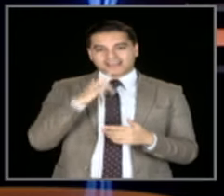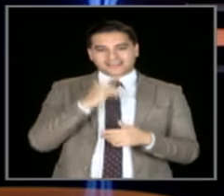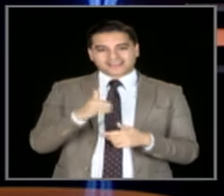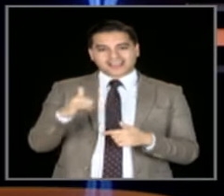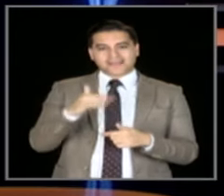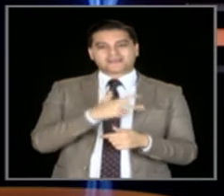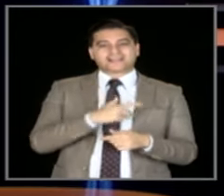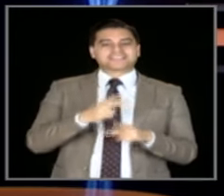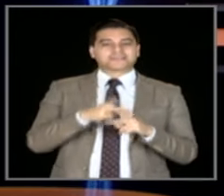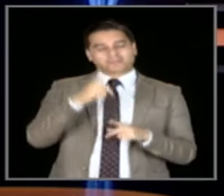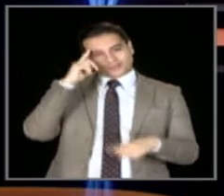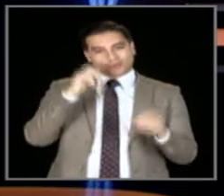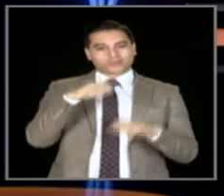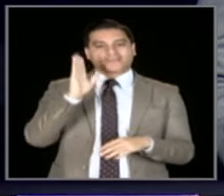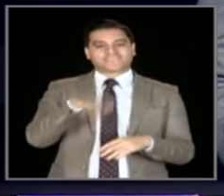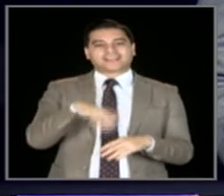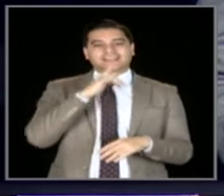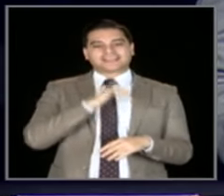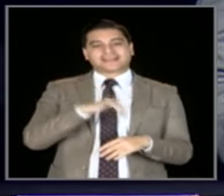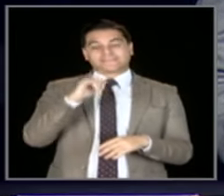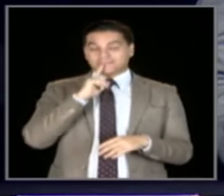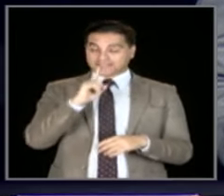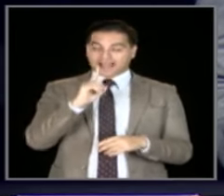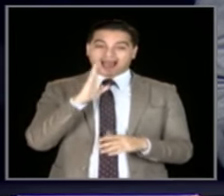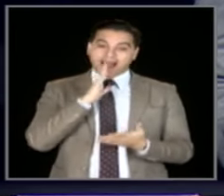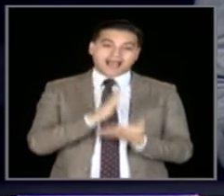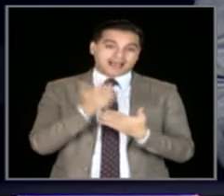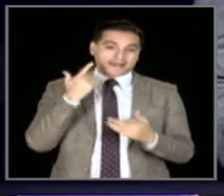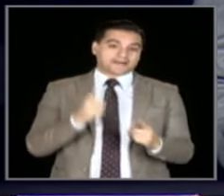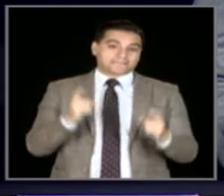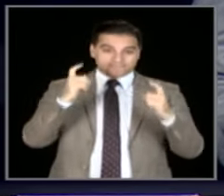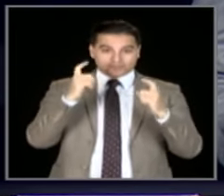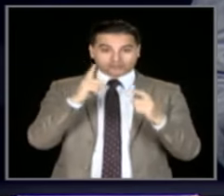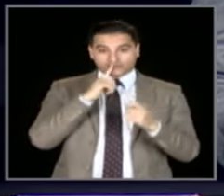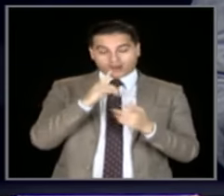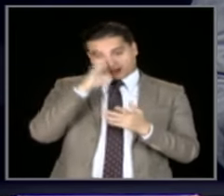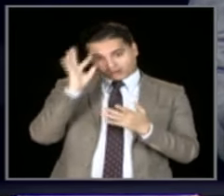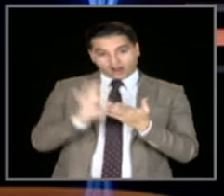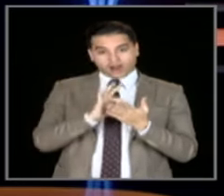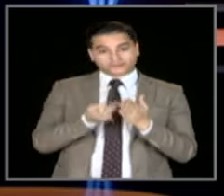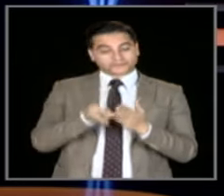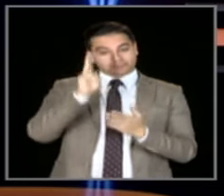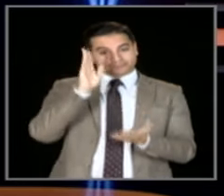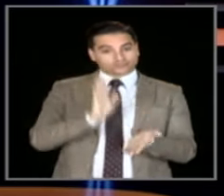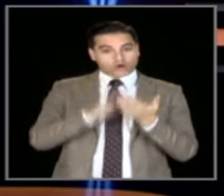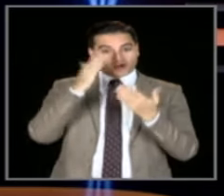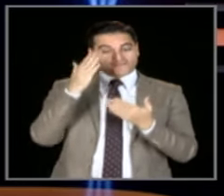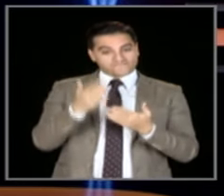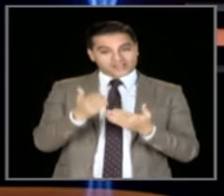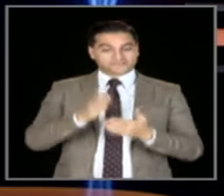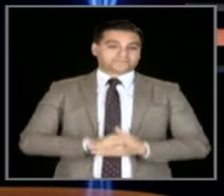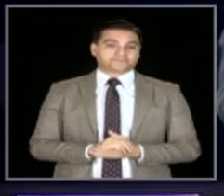متوتر، فيعني ما تفرقش. الحقيقه الماتش اللي فات الحظ كان حالفكم. ده رايي. ده اول مره.